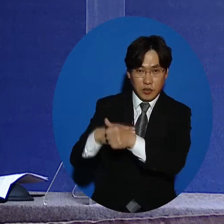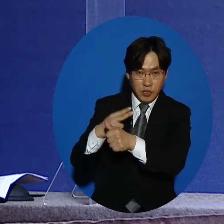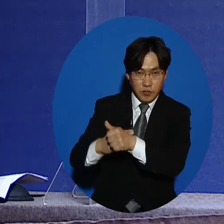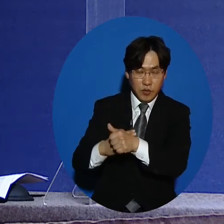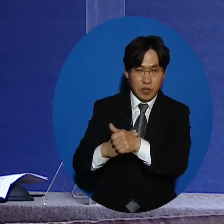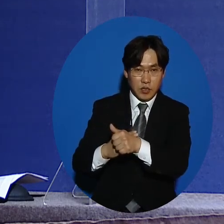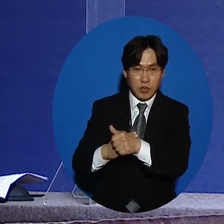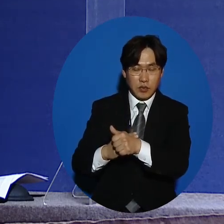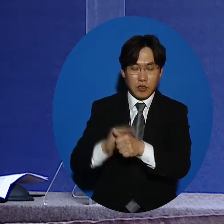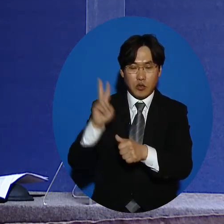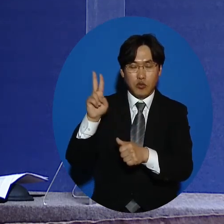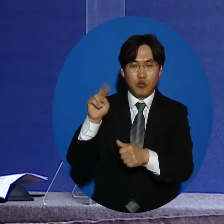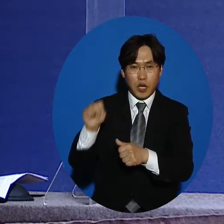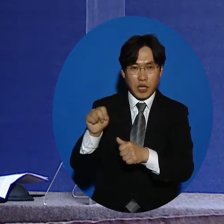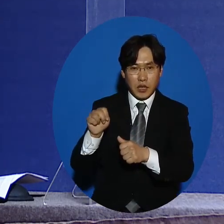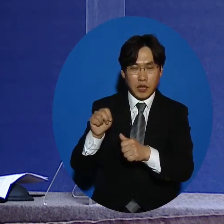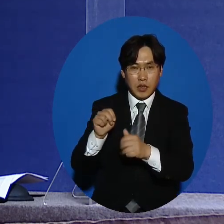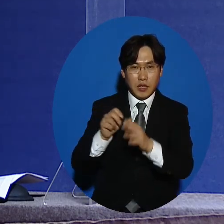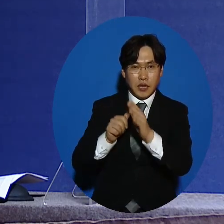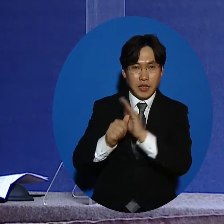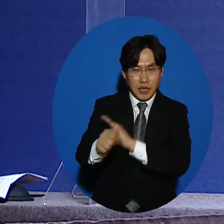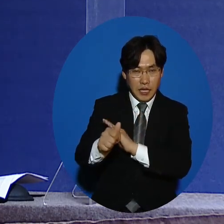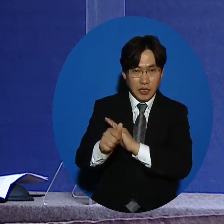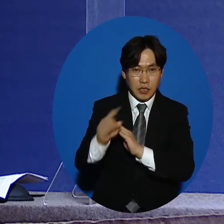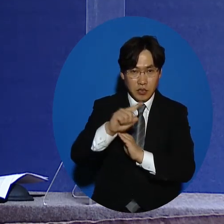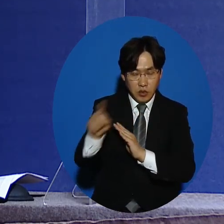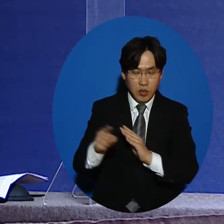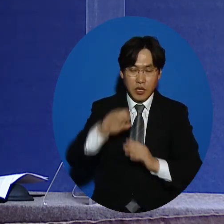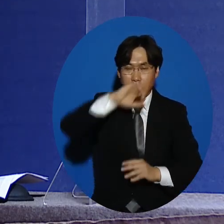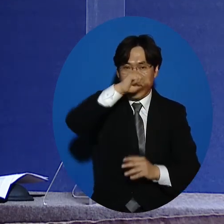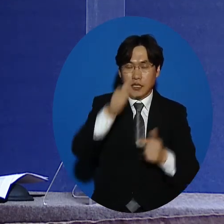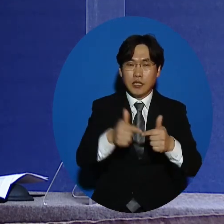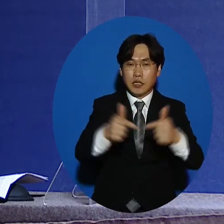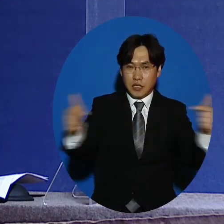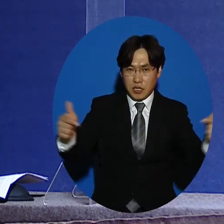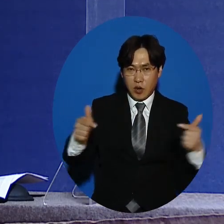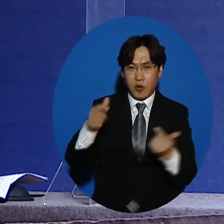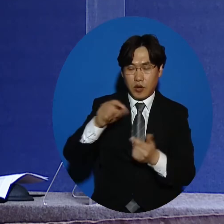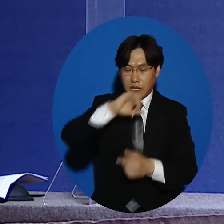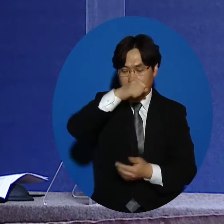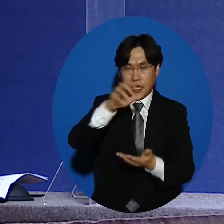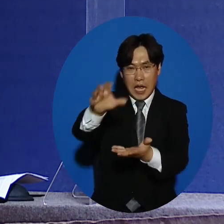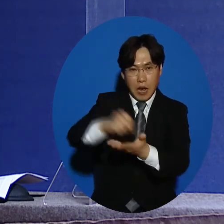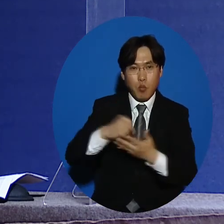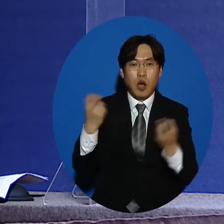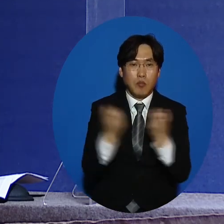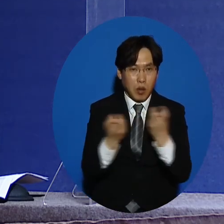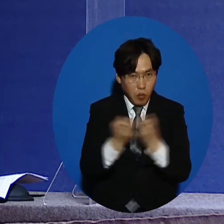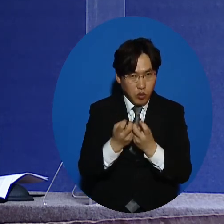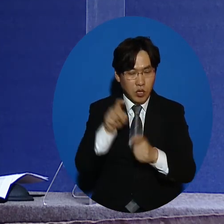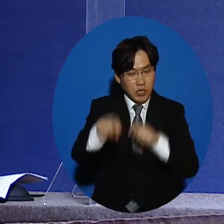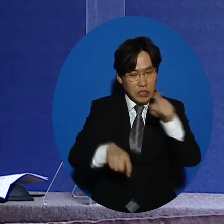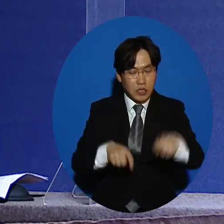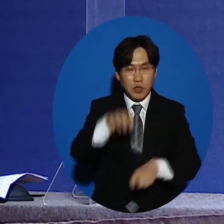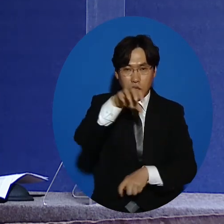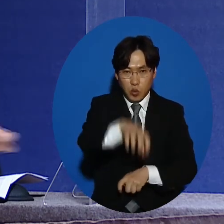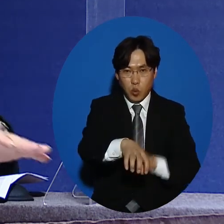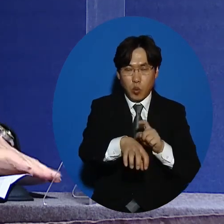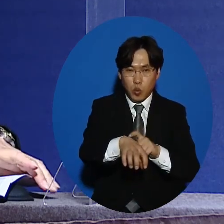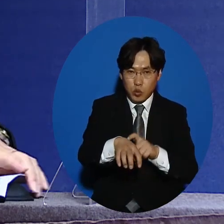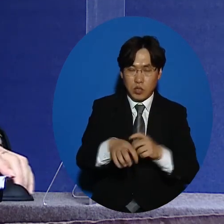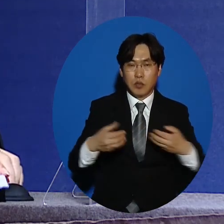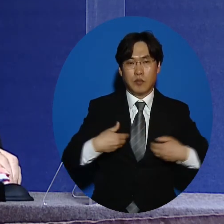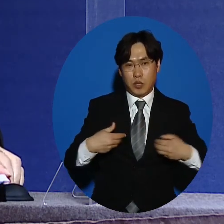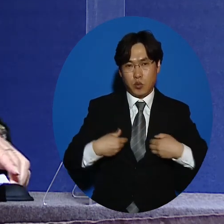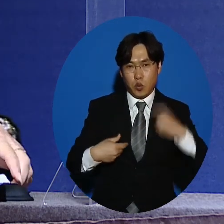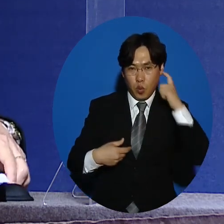유엔 대사님 말씀처럼 그 예산을 늘리는 거, 확보하는 거 방안도 우리 그 실천 현장에